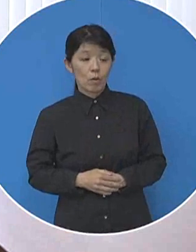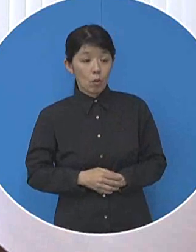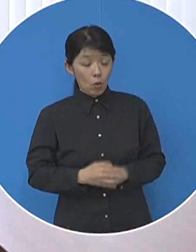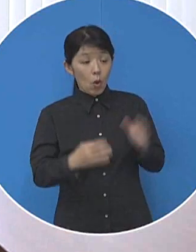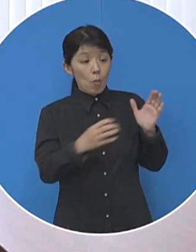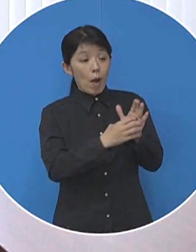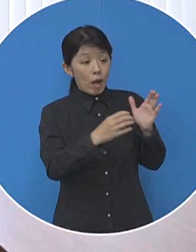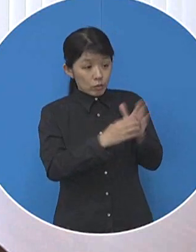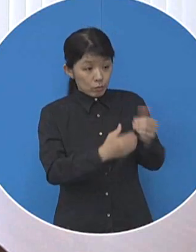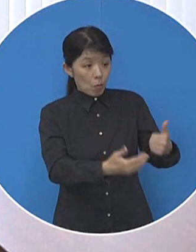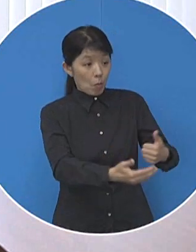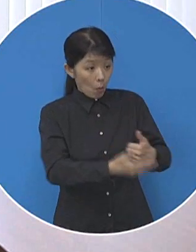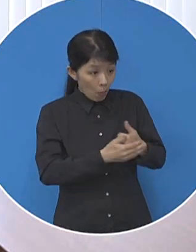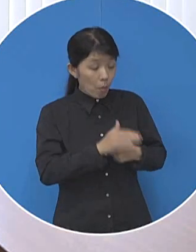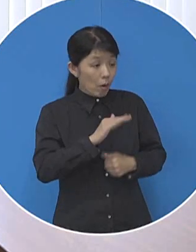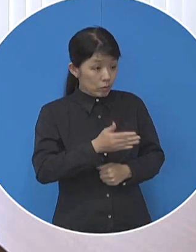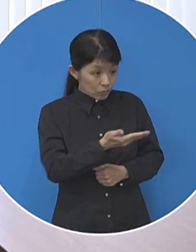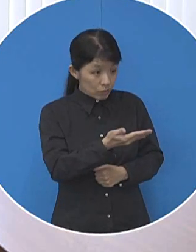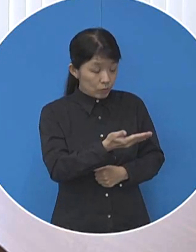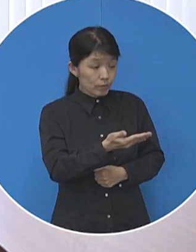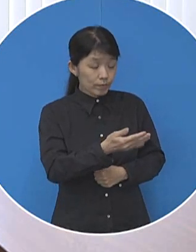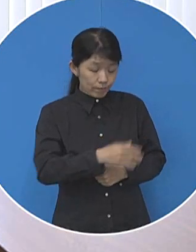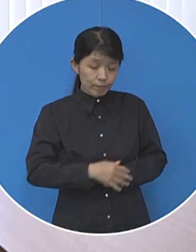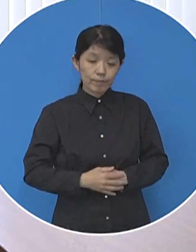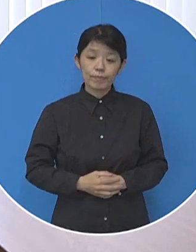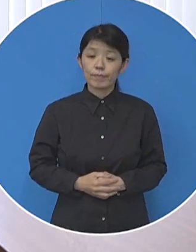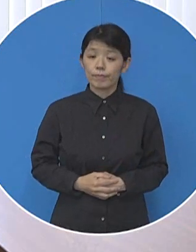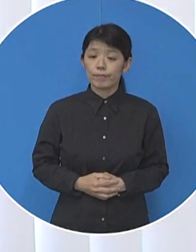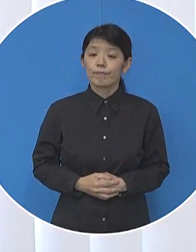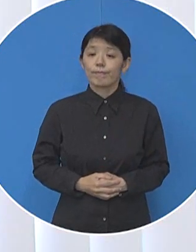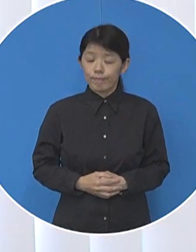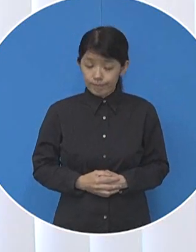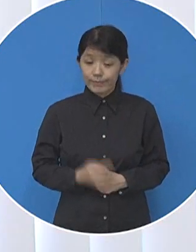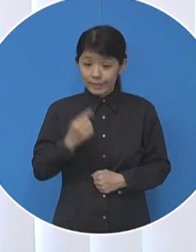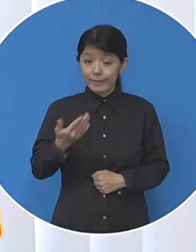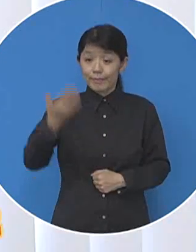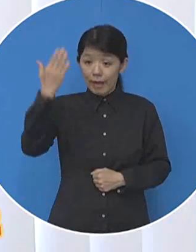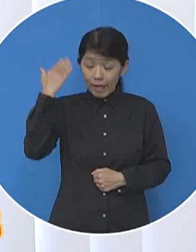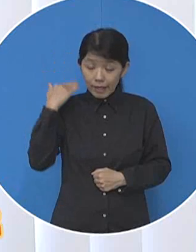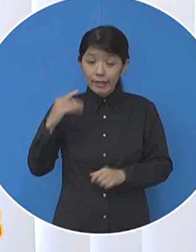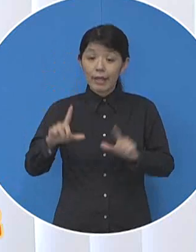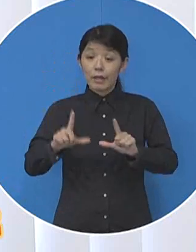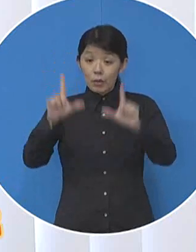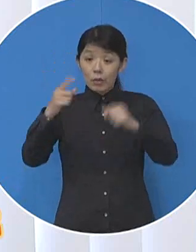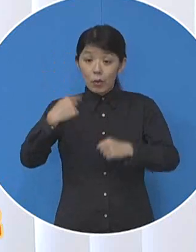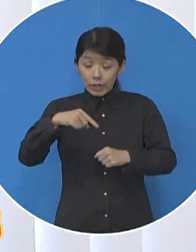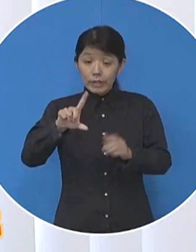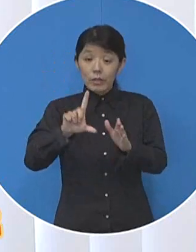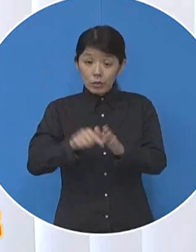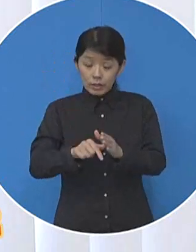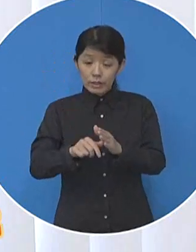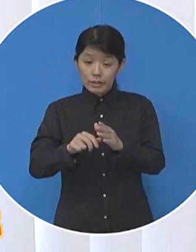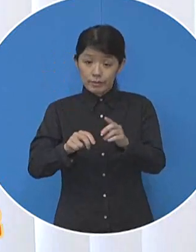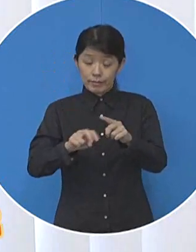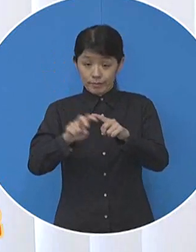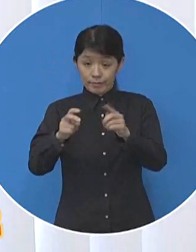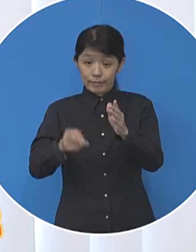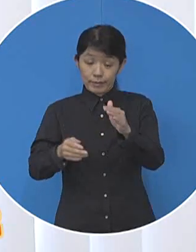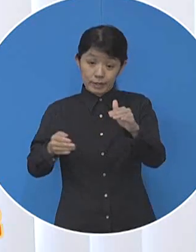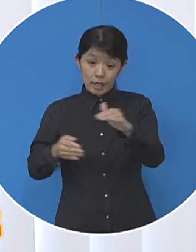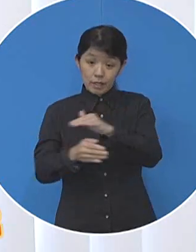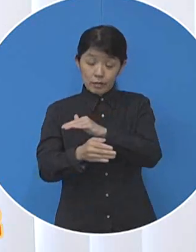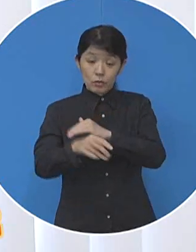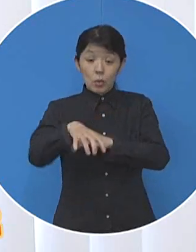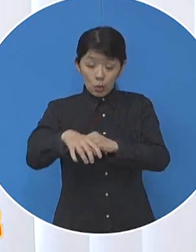ヘルプマークをつけていてよかったなと思った経験ってありますか？ はい、私は、東京の地下鉄でこのヘルプマ